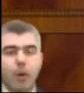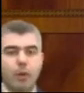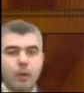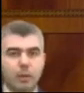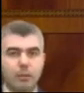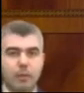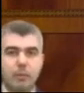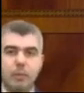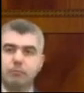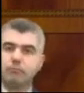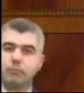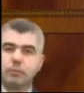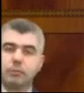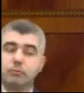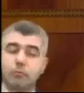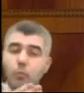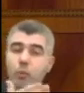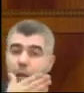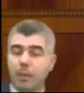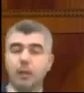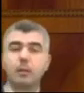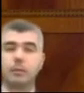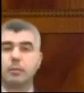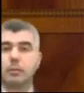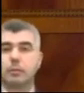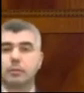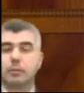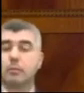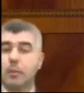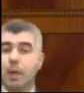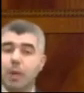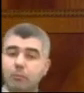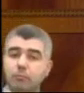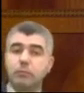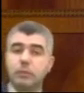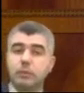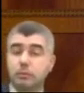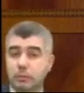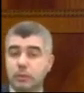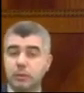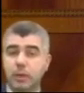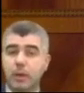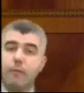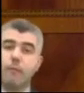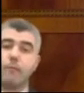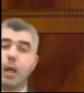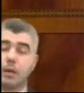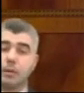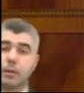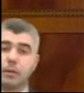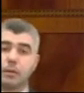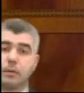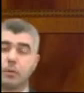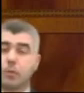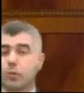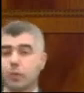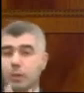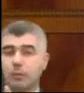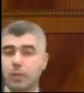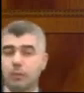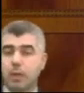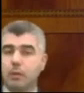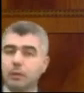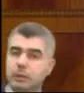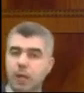غير التعاونية من بعض الأطراف والتي من شأنها أن تتعزز في المستقبل، وبالتالي فإن